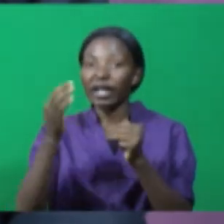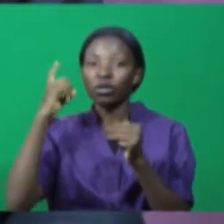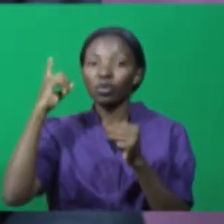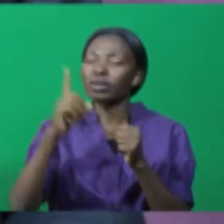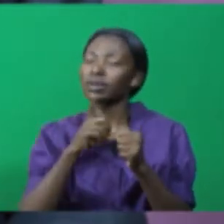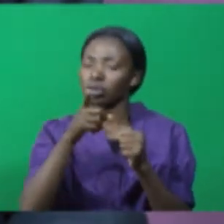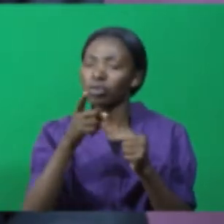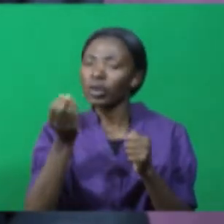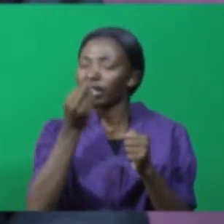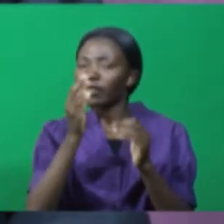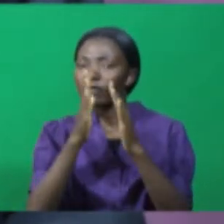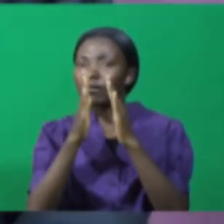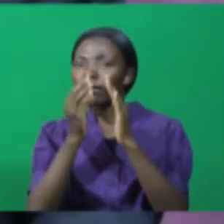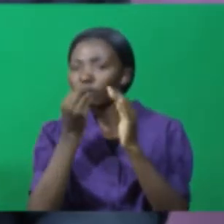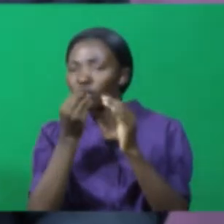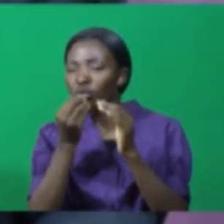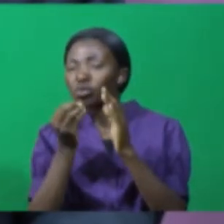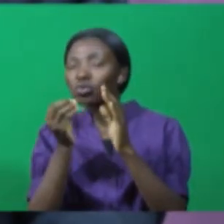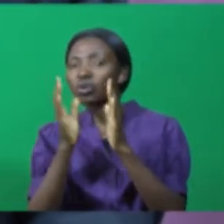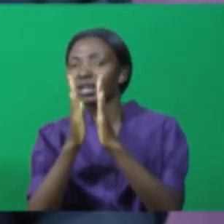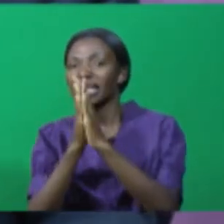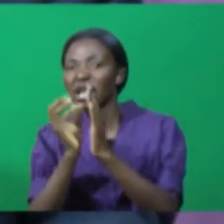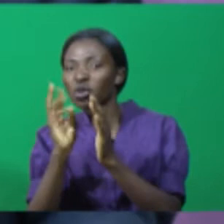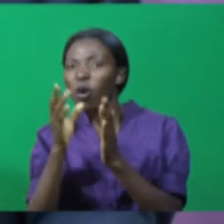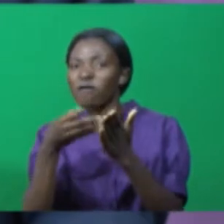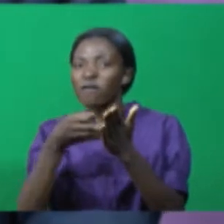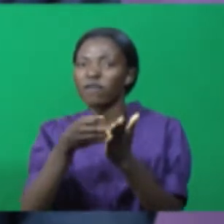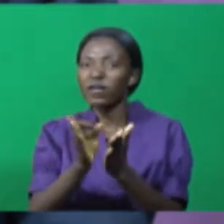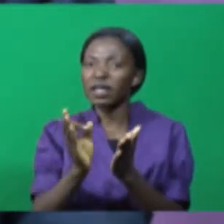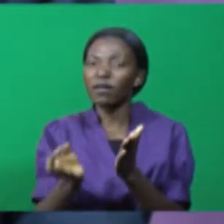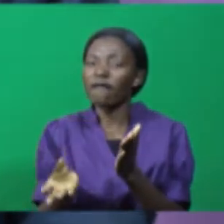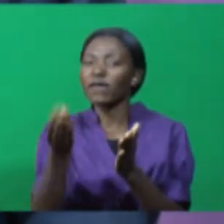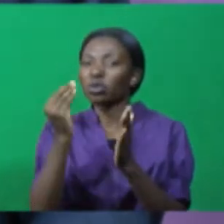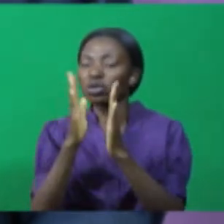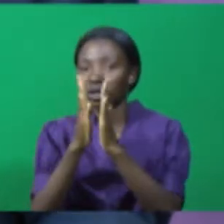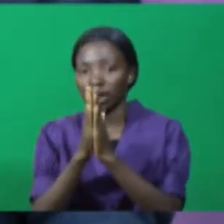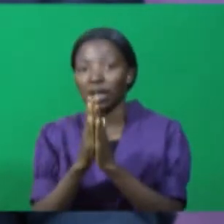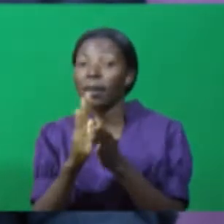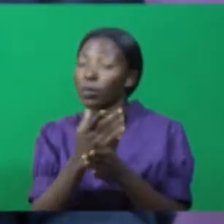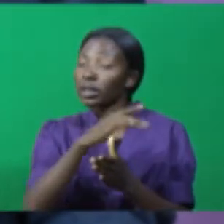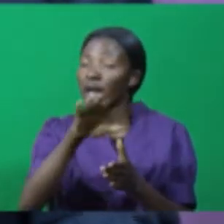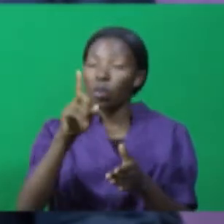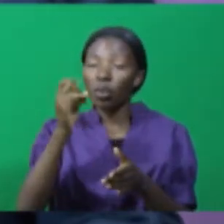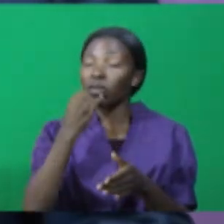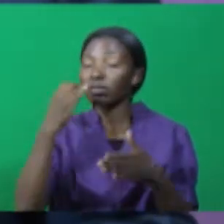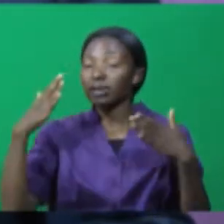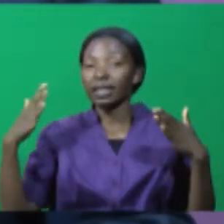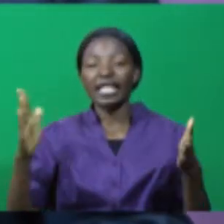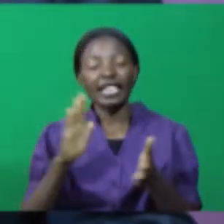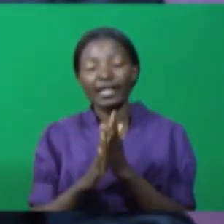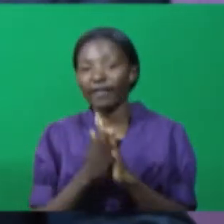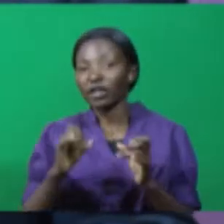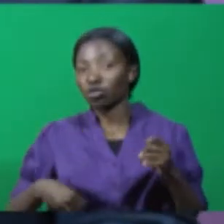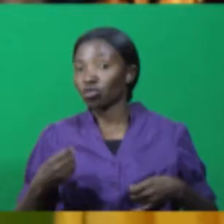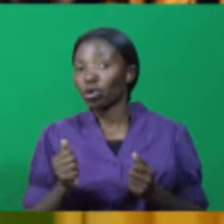ndoko uchadya. Ndoko uchabhadharirwa fees. Ndoko uchabhadharirwa fees. Musakasike kudaro. Mwari uyu ndimwari mukuru wekuti tisangotambe